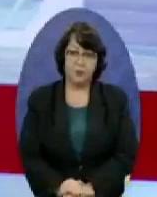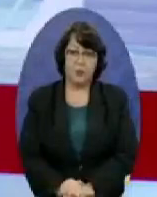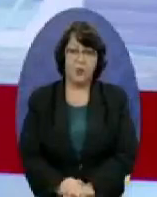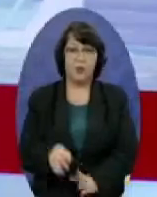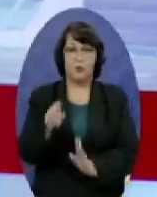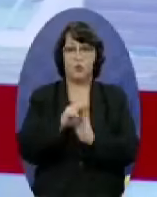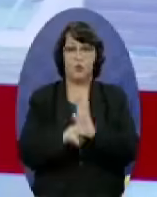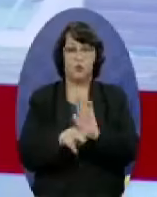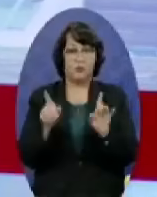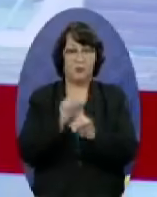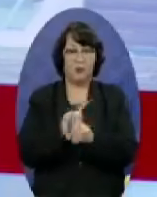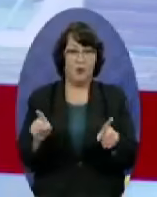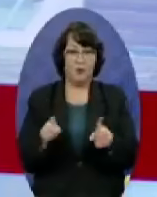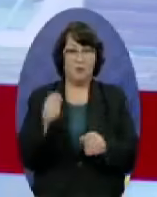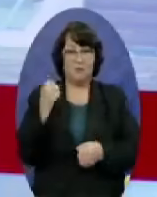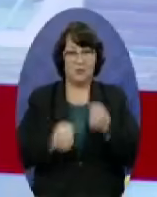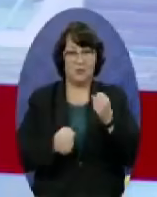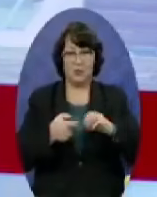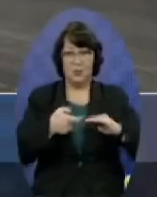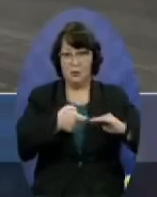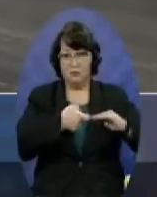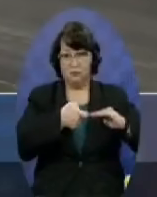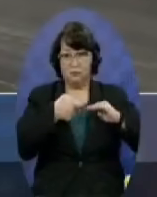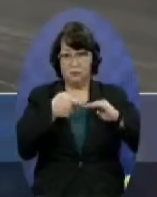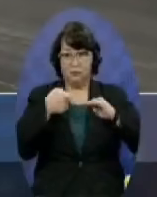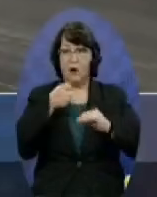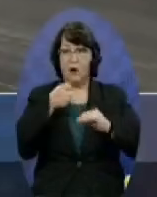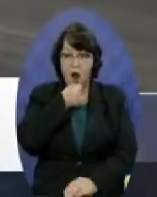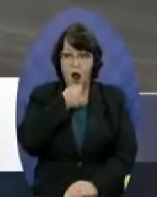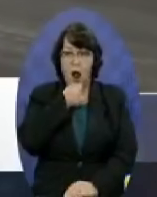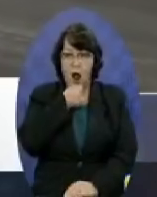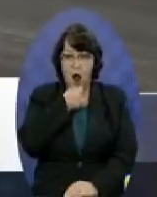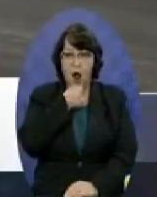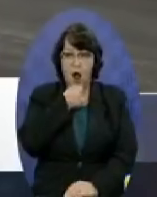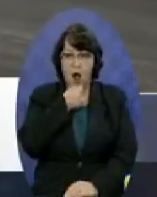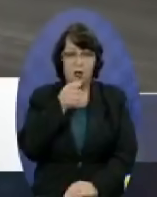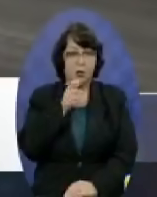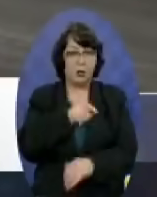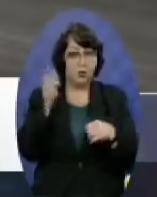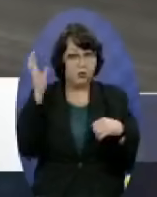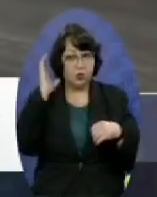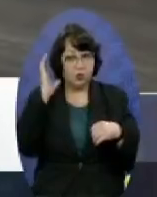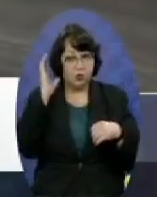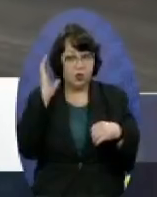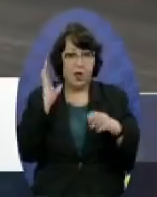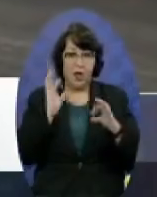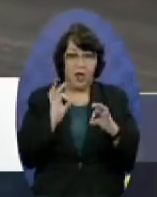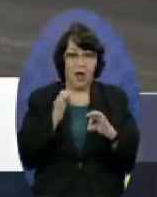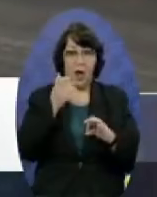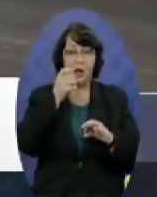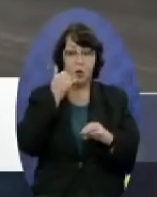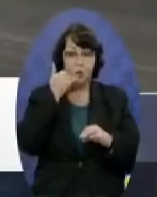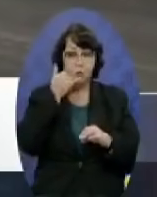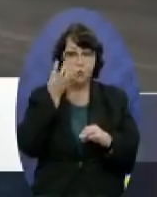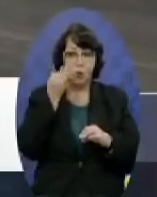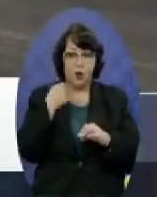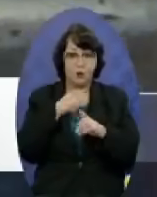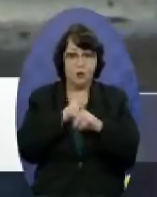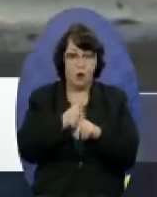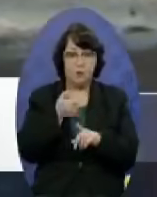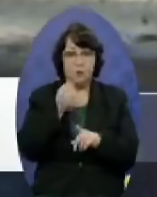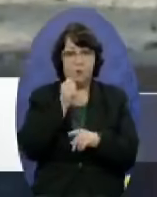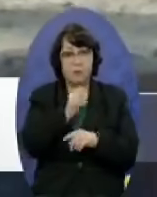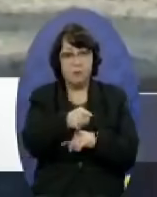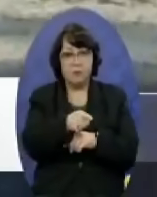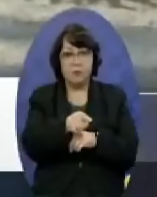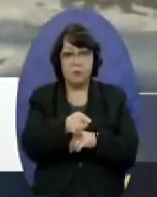Дүрм зөрчин зогссон машиныг ажихтаа чанга ярагчаар сануулж журмсан зогсоолын мэдээллийг иргэдийн гар утсанд мессежээр илгээдэг боллоо. 2015 онд